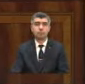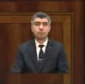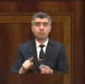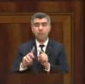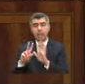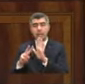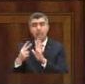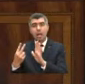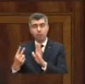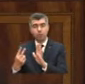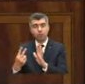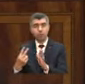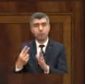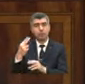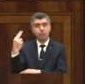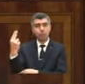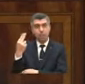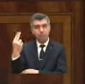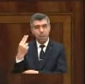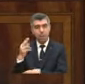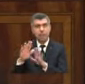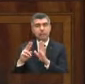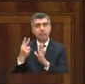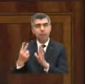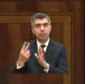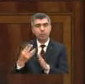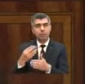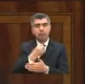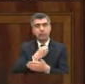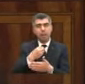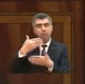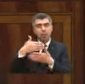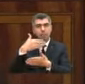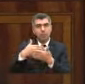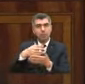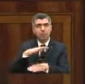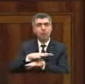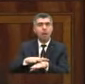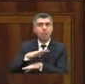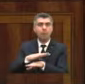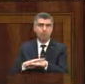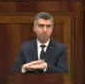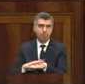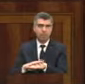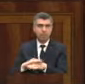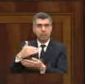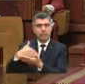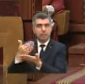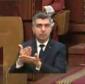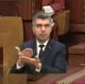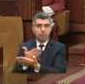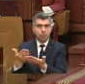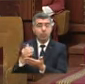12 الكلية 12 CHU و 12 المركز لتكوين الأطر الطبية في كل جهة، ويكون